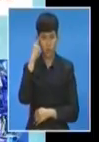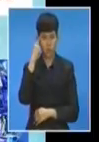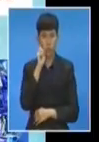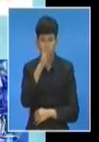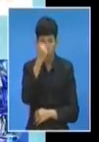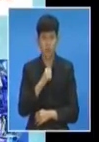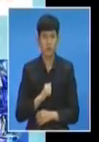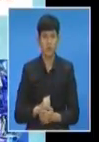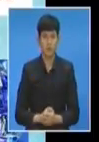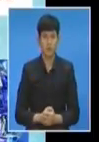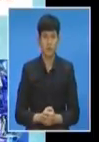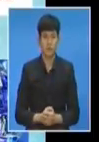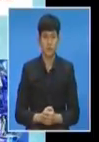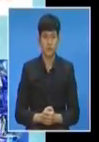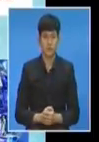ำไม